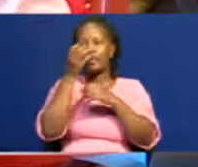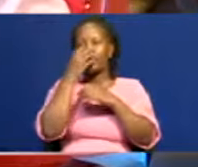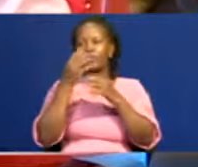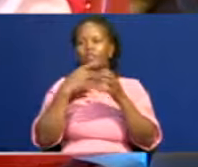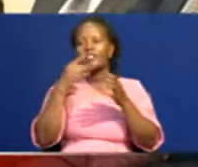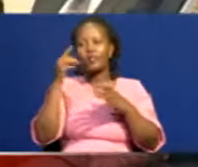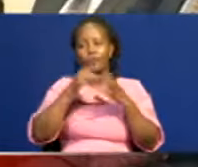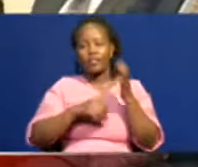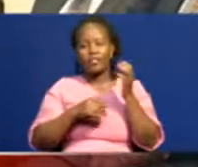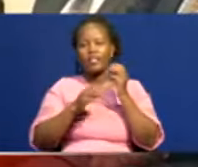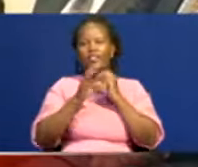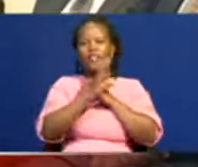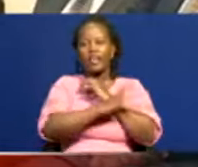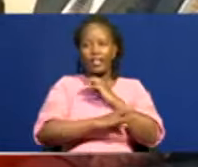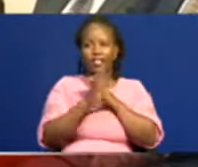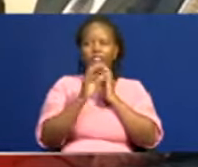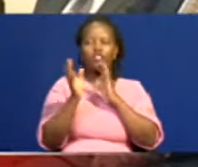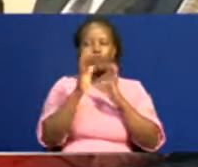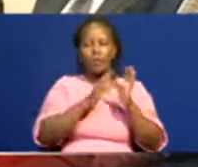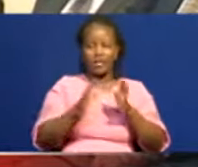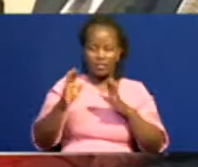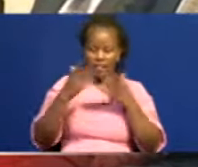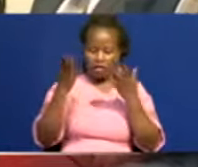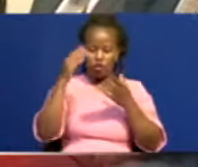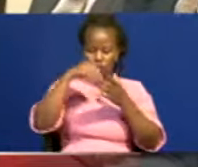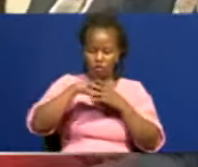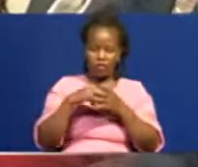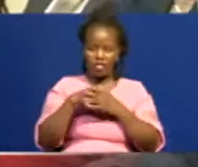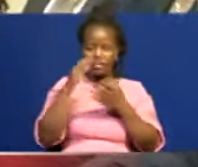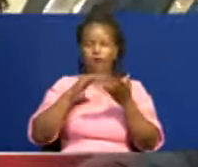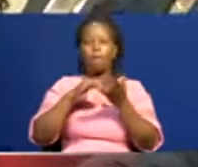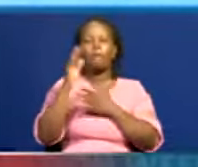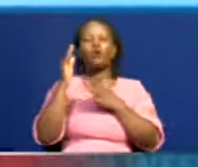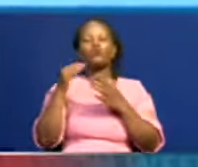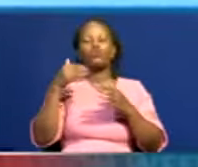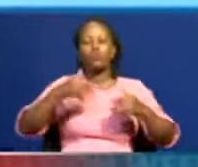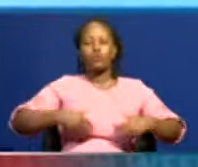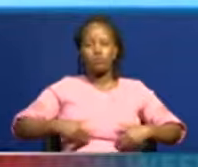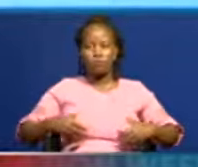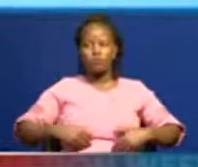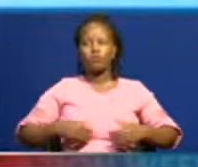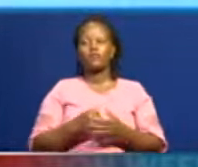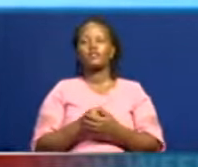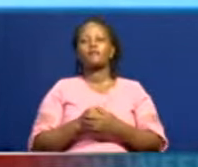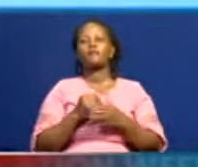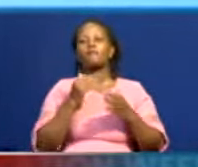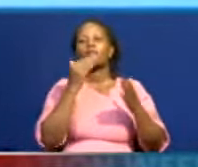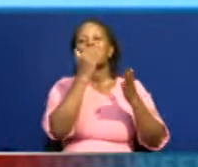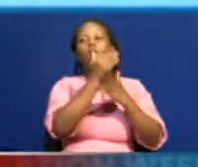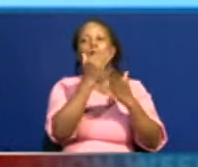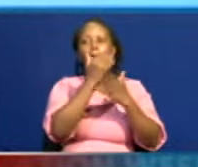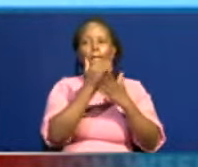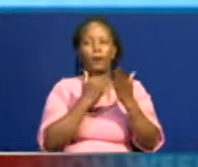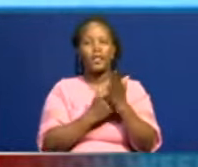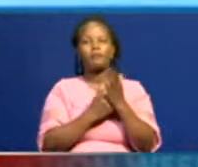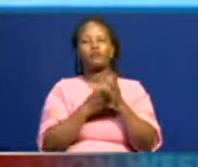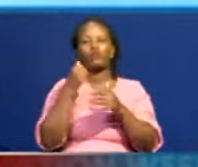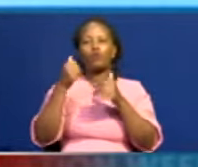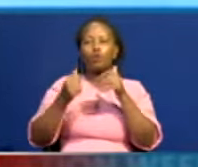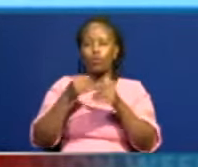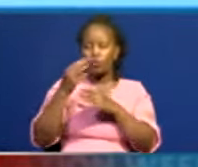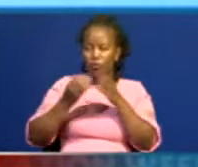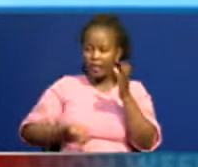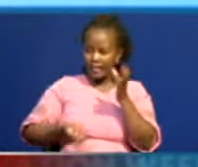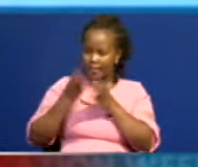ya juu kufadhili na kutoa mafunzo kwa vijana ili kuwajumuisha kwenye ubunifu. Our programs to establish and